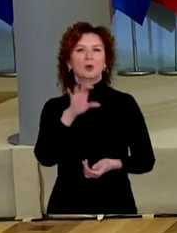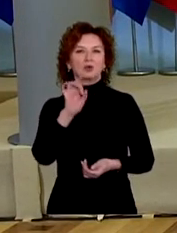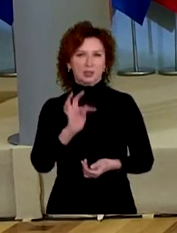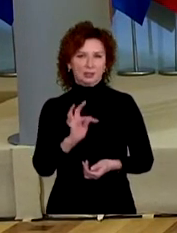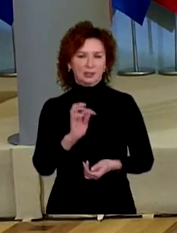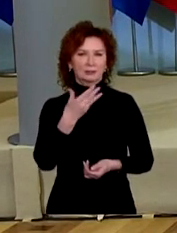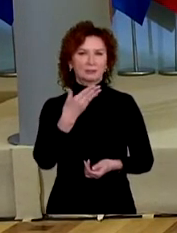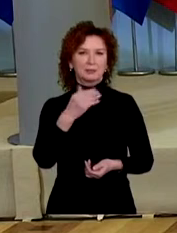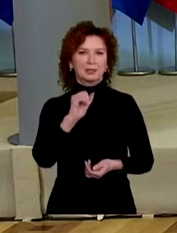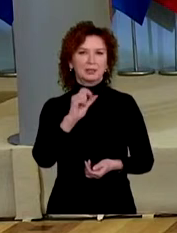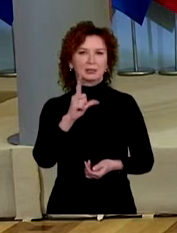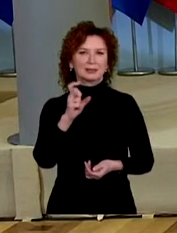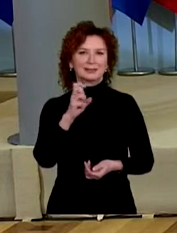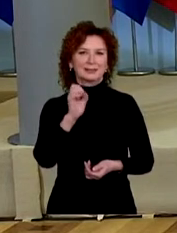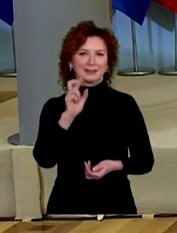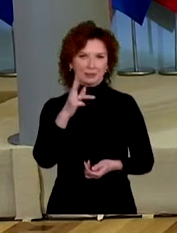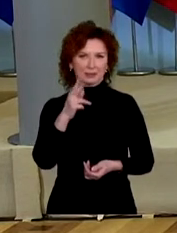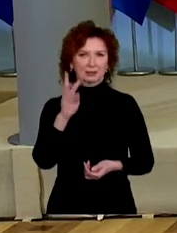TVN24.